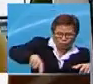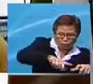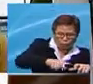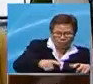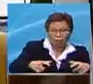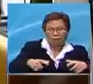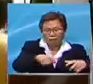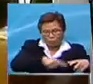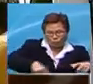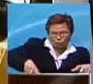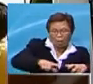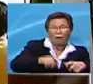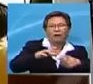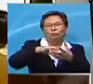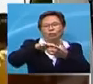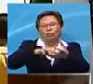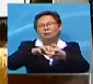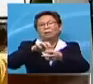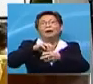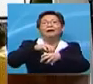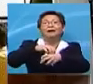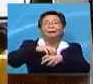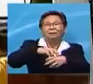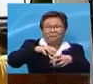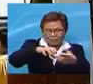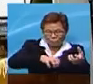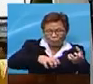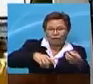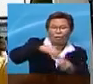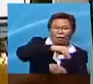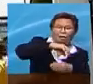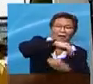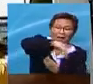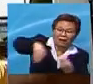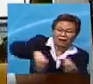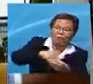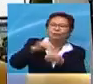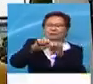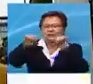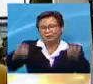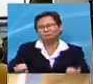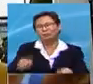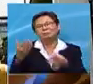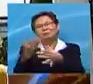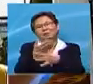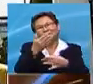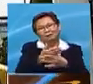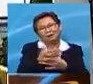merosakkan ekosistem sekaligus menjejaskan sumber pendapatan lebih 1,000 nelayan.